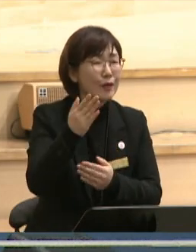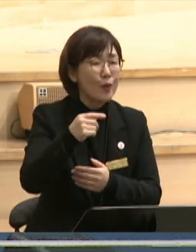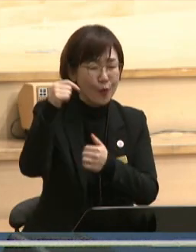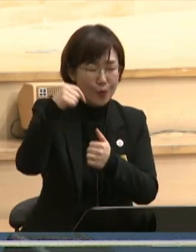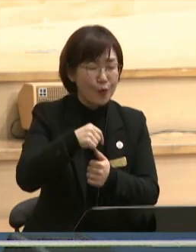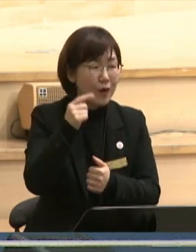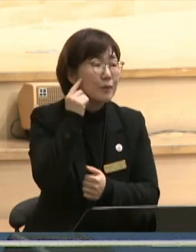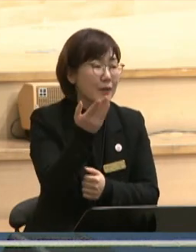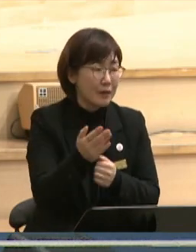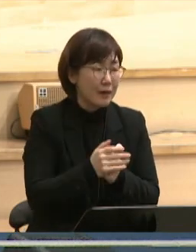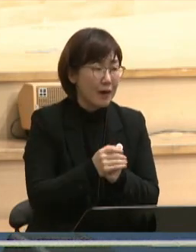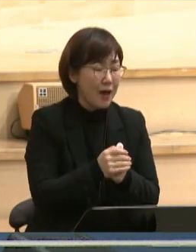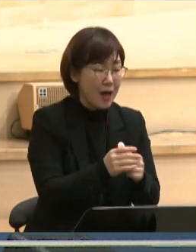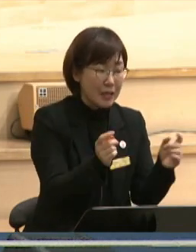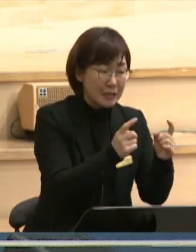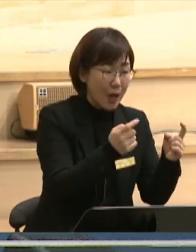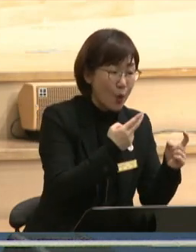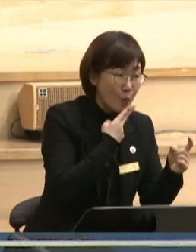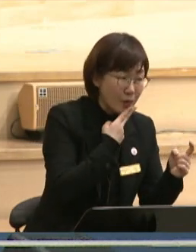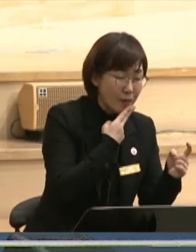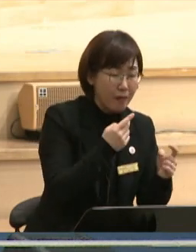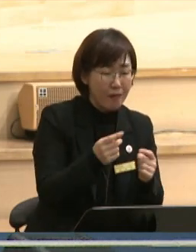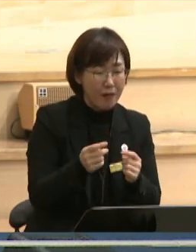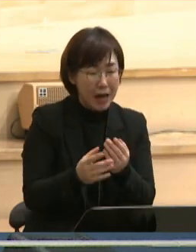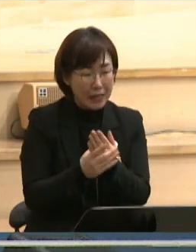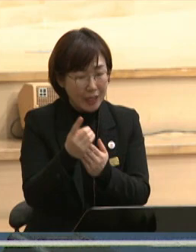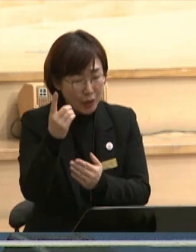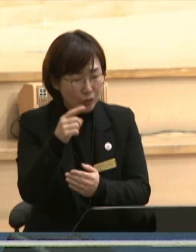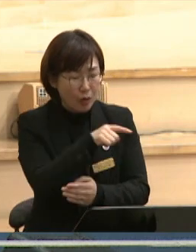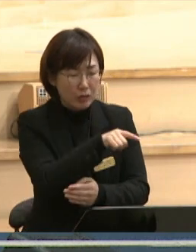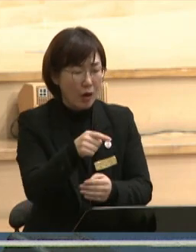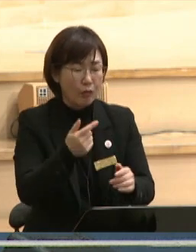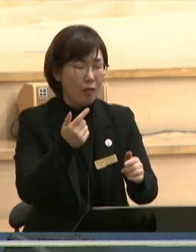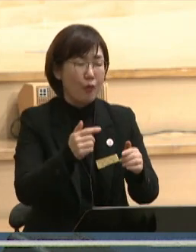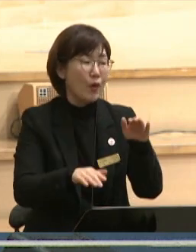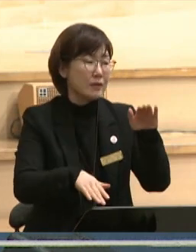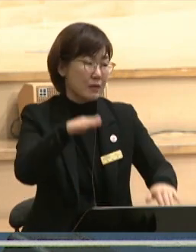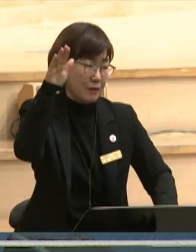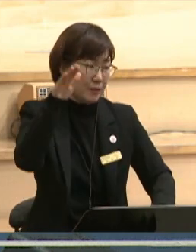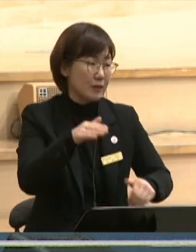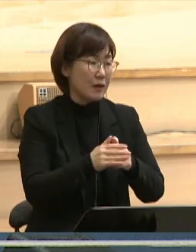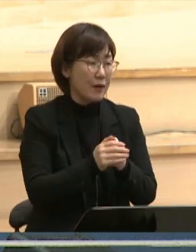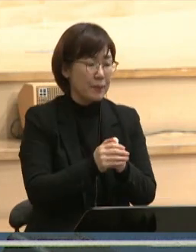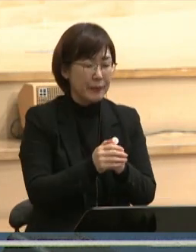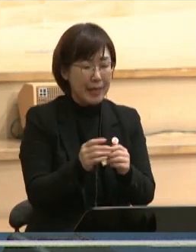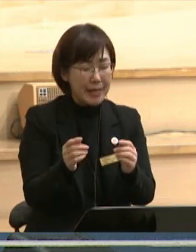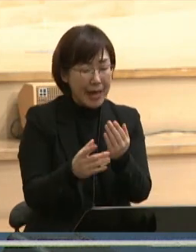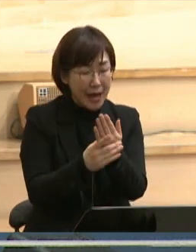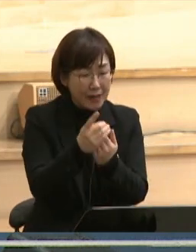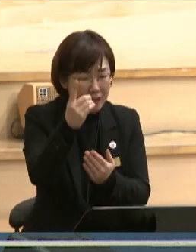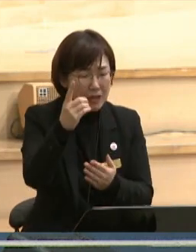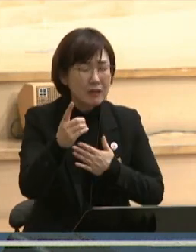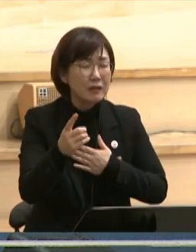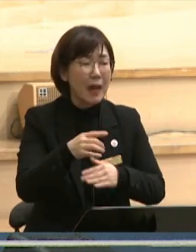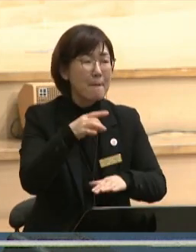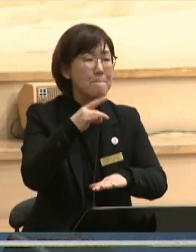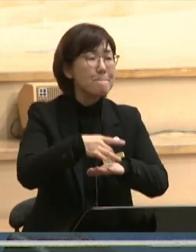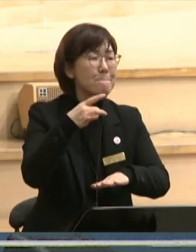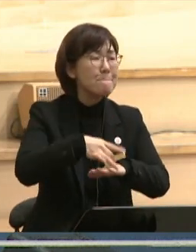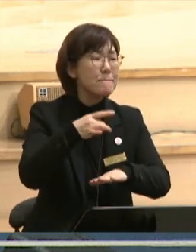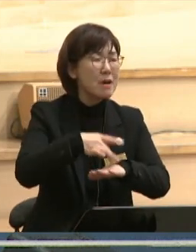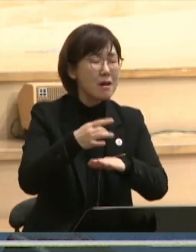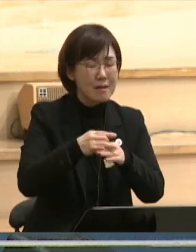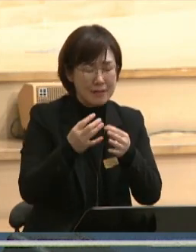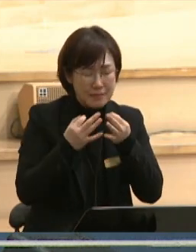천지차입니다 하나 되는 것 이것은 정말 내 뼈를 깎아야 되는 거예요 왜 하나님이